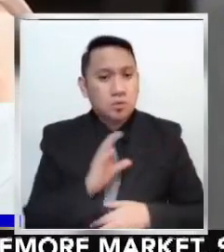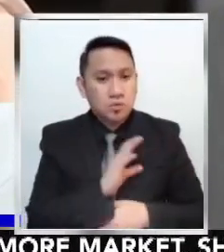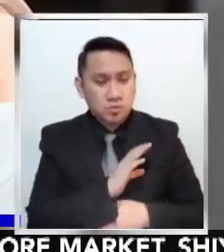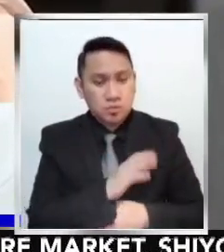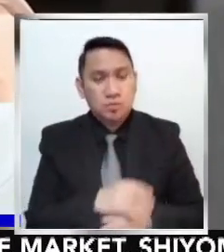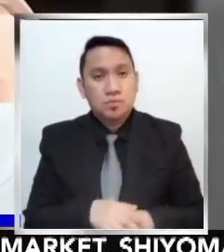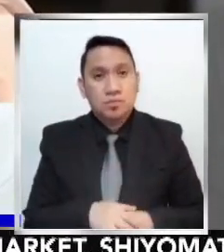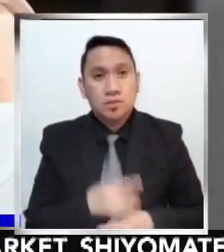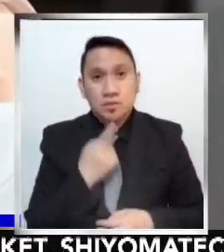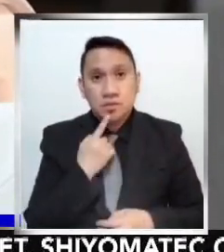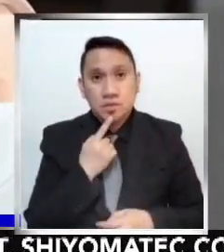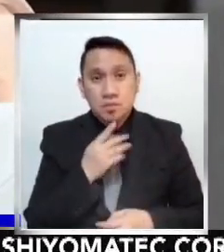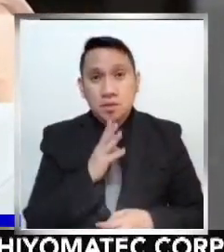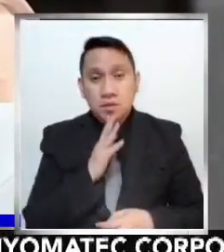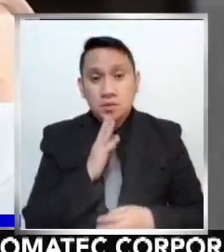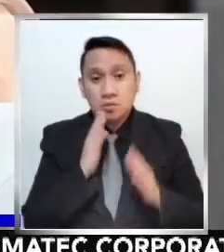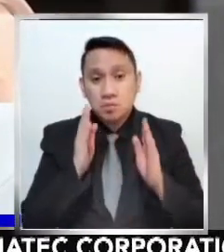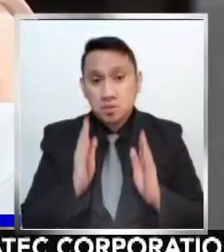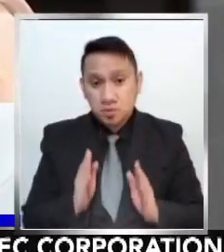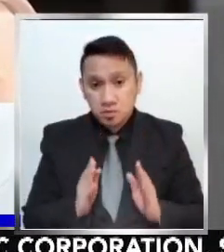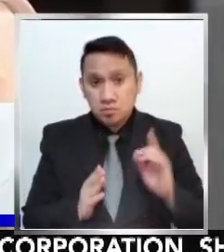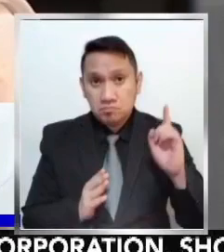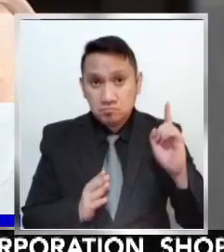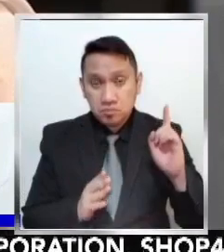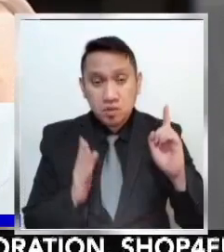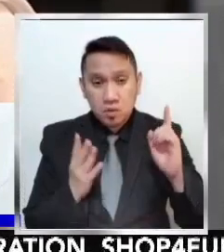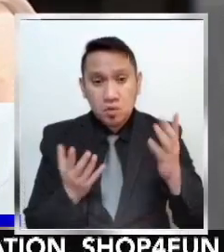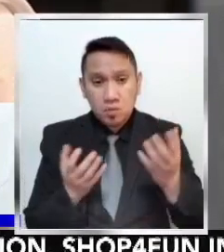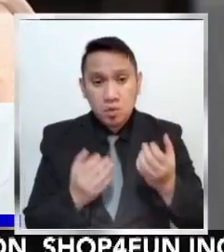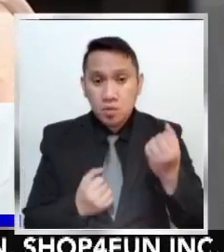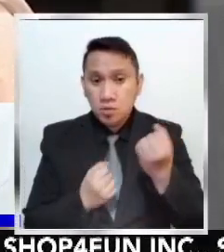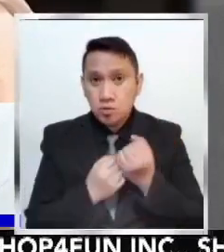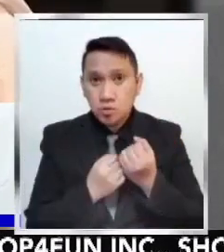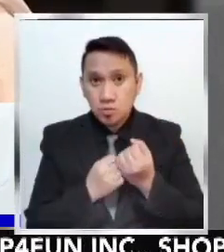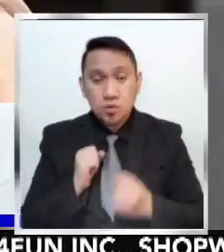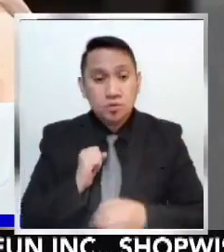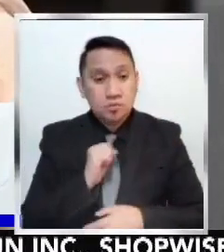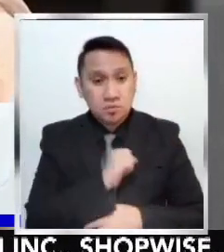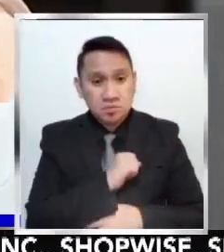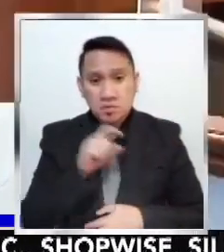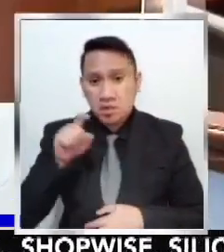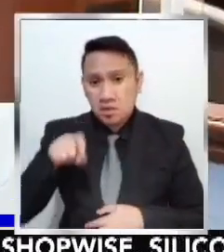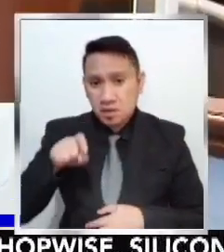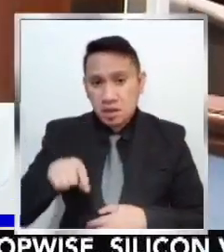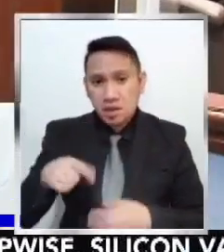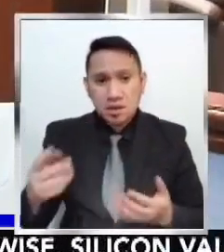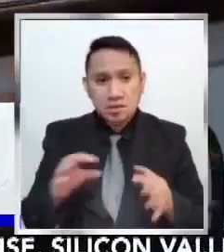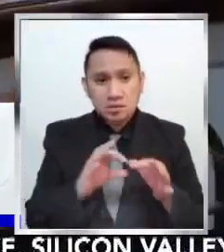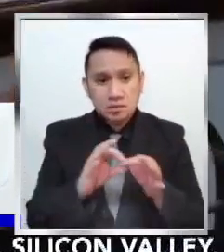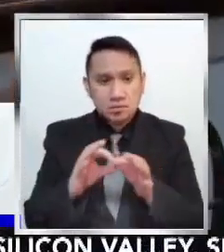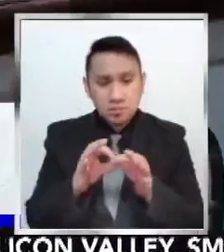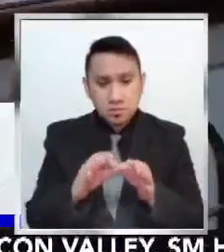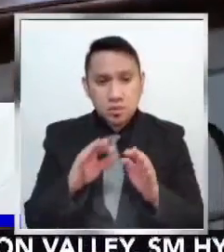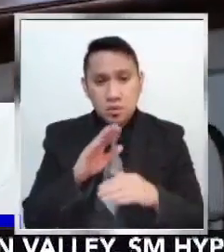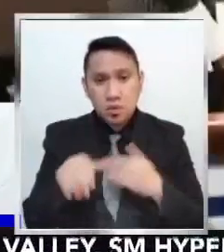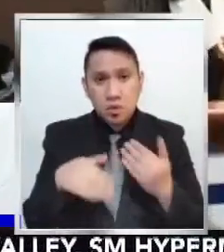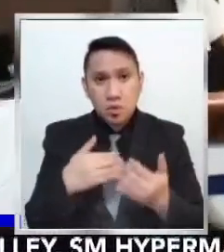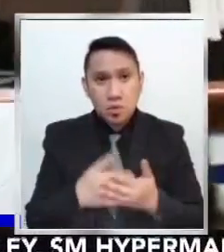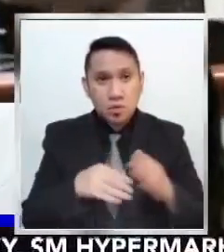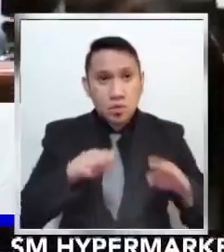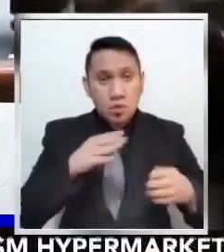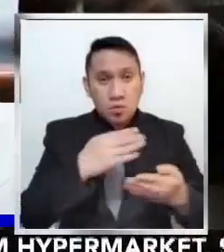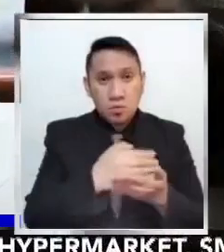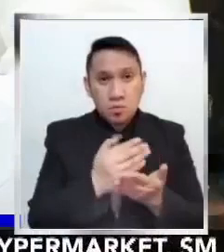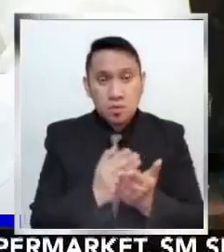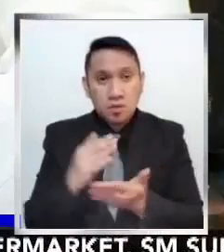Martin Romualdez ay inaasahan nilang susuportahan ng Senado ngayong kailangan nilang pag-isahin ang mga bersyon nila ng budget sa Bicameral